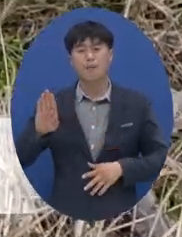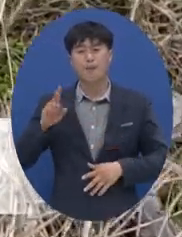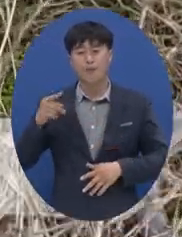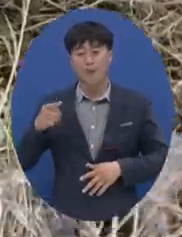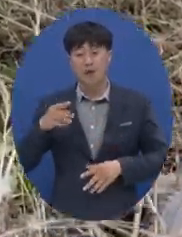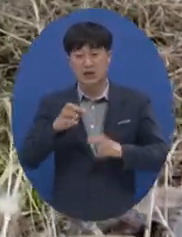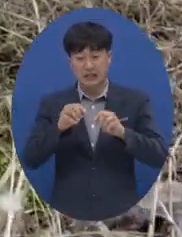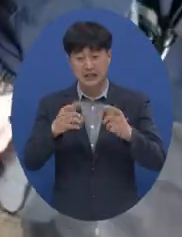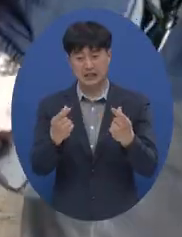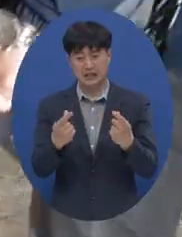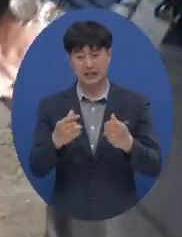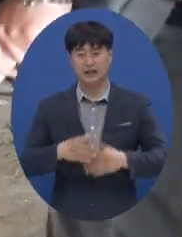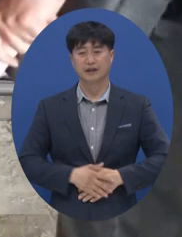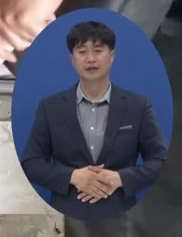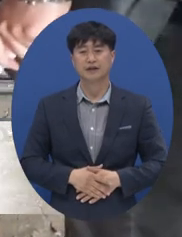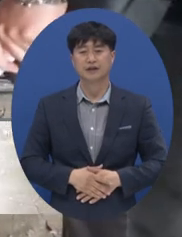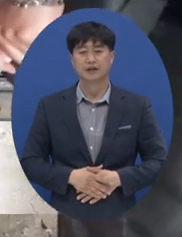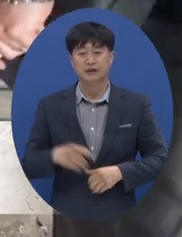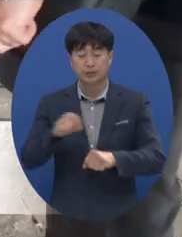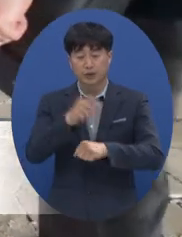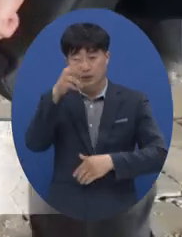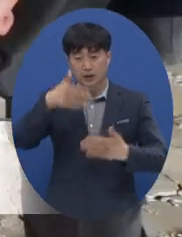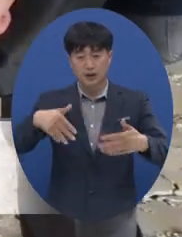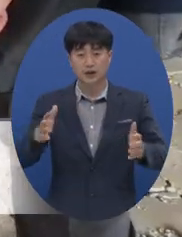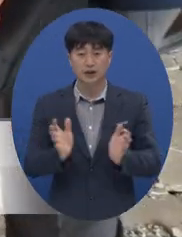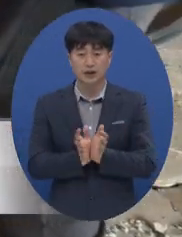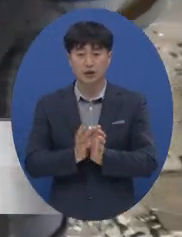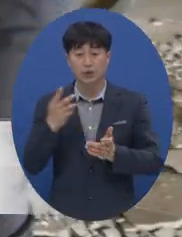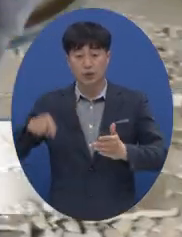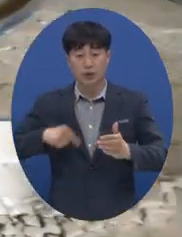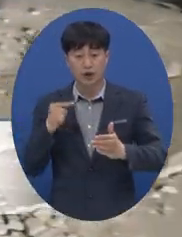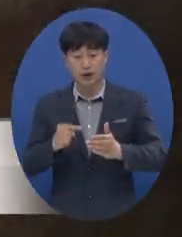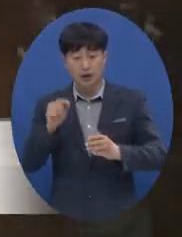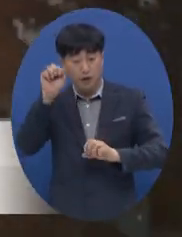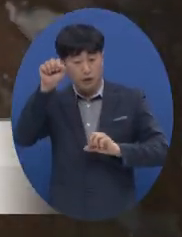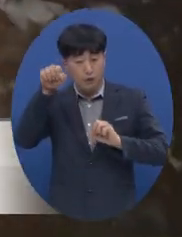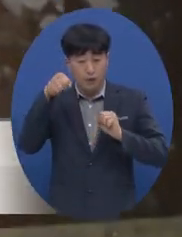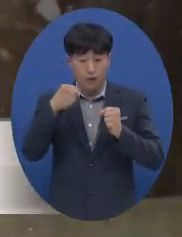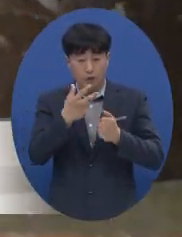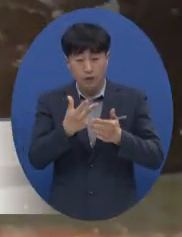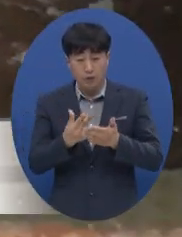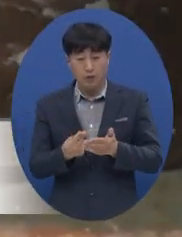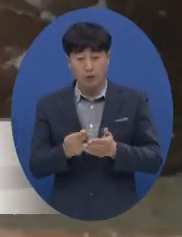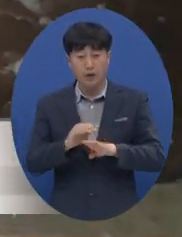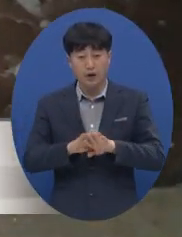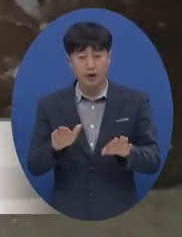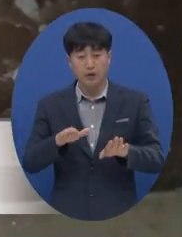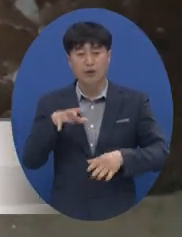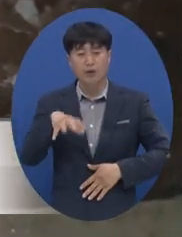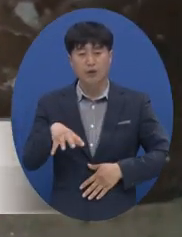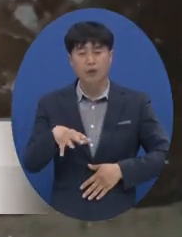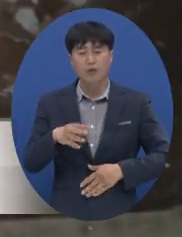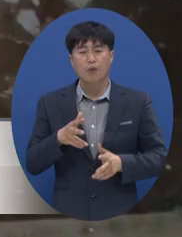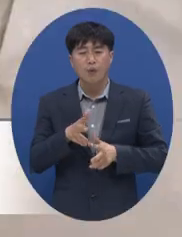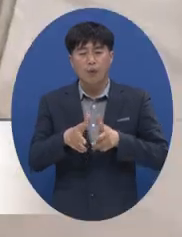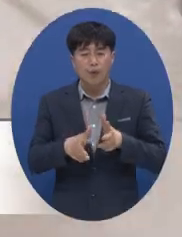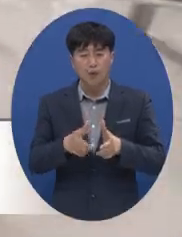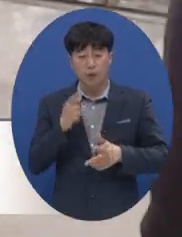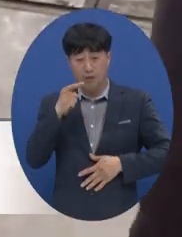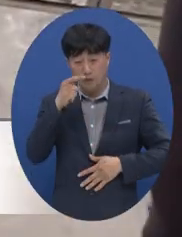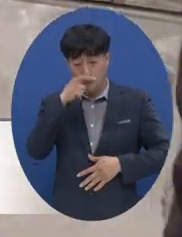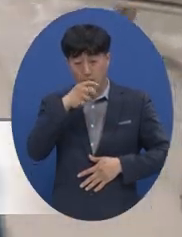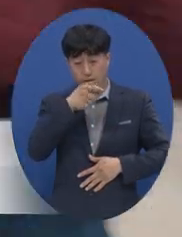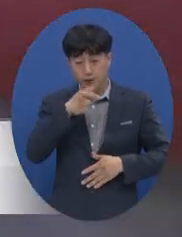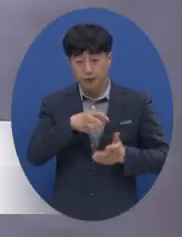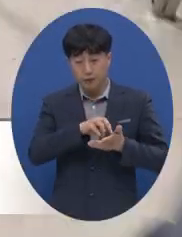기금 할 걸 처럼 됐어요 경 도 특별사법경찰 다니 톤 의 가축은 여차리 업체와 공장 페스 배출 업체 대규모 축산농가 등